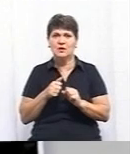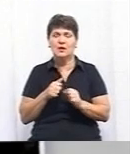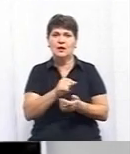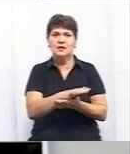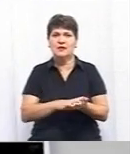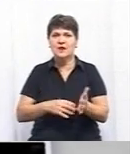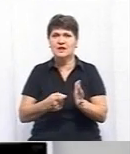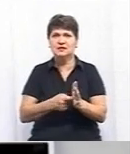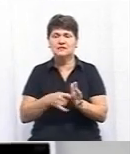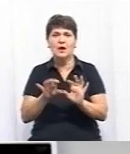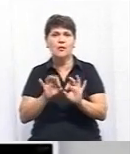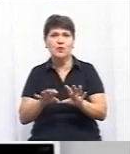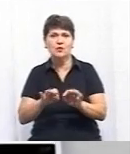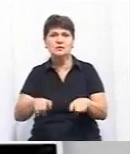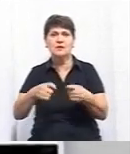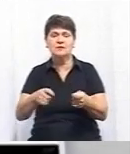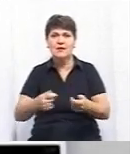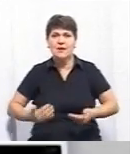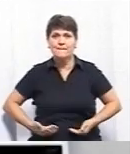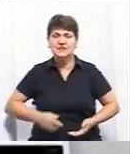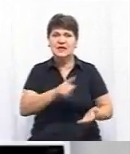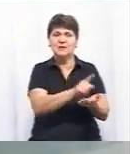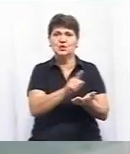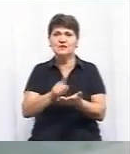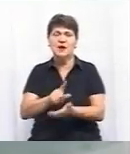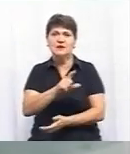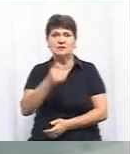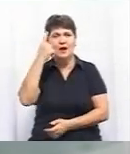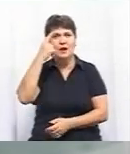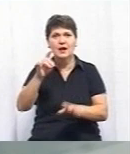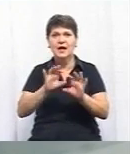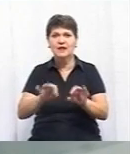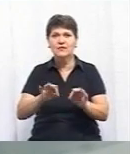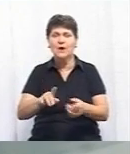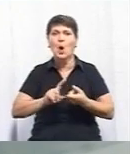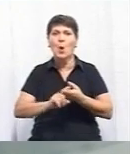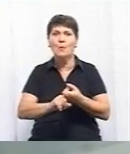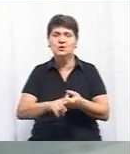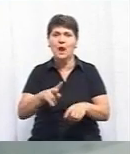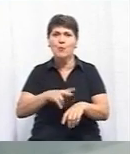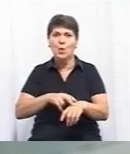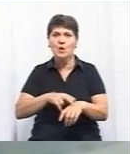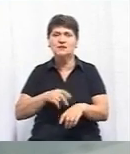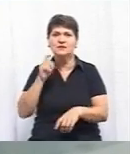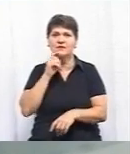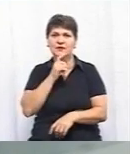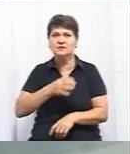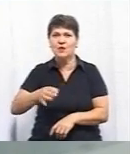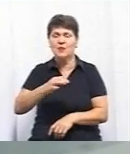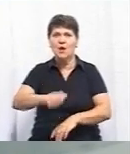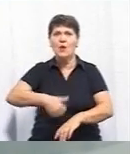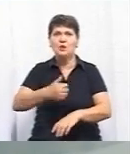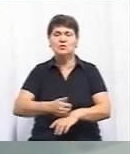Триває слідство, пояснення дали і місцеві посадовці. За інформацією відділу комунікації поліції Вінницької області, очільник